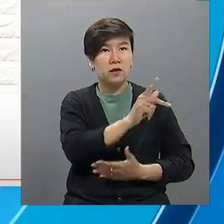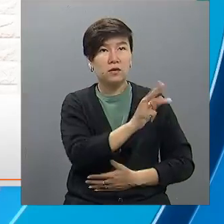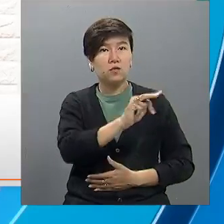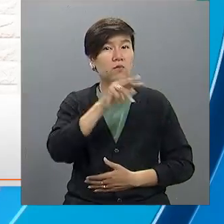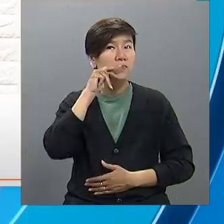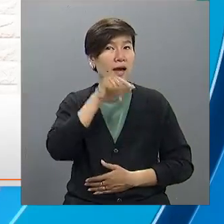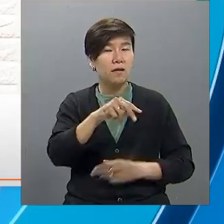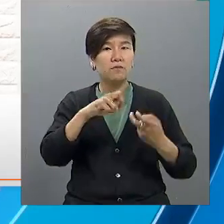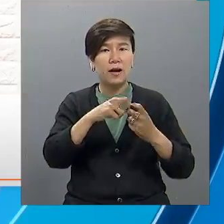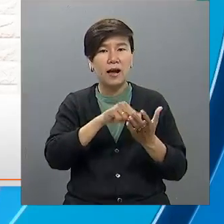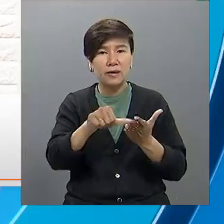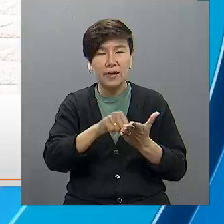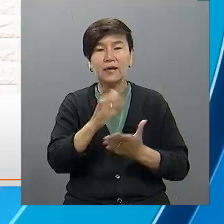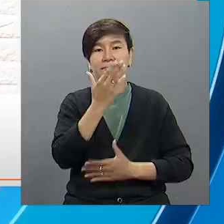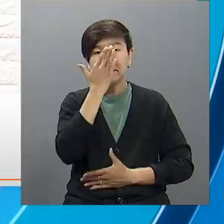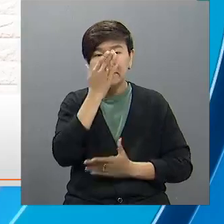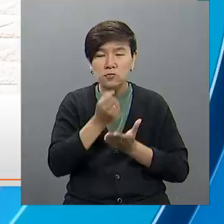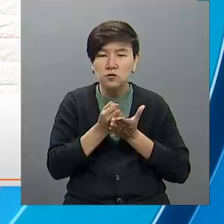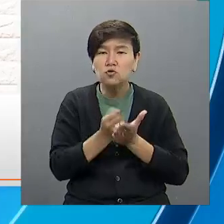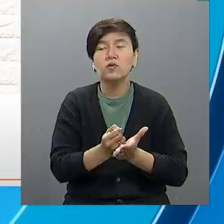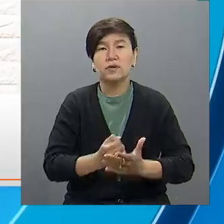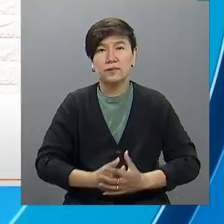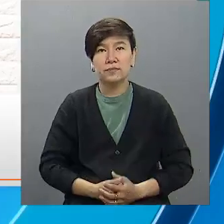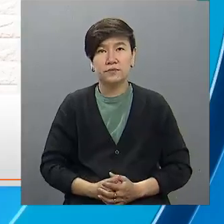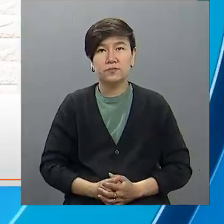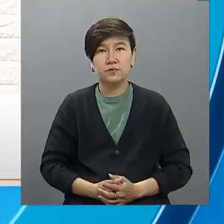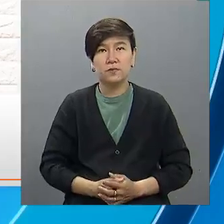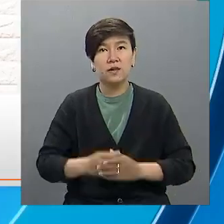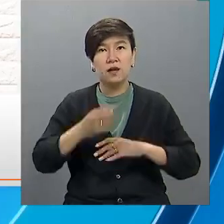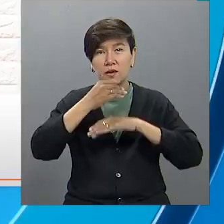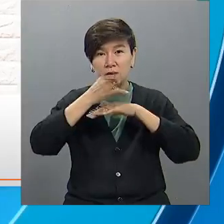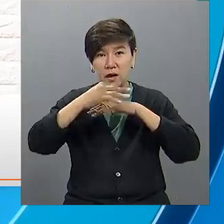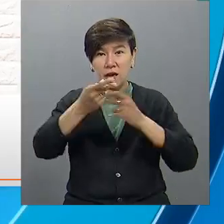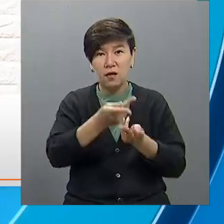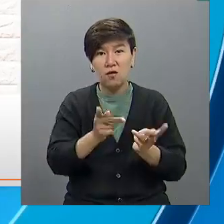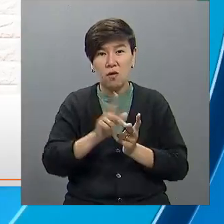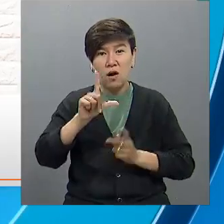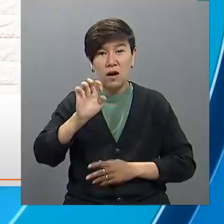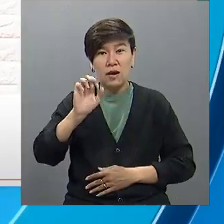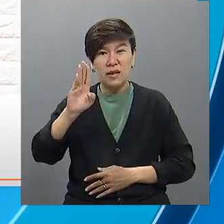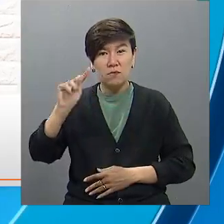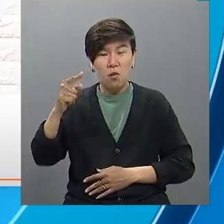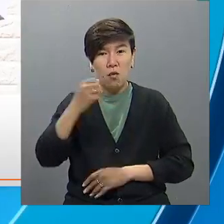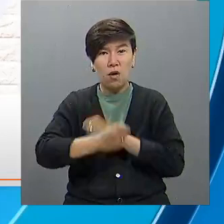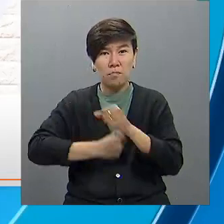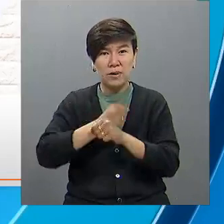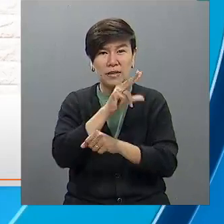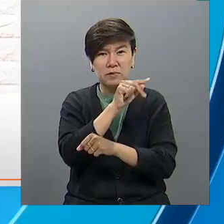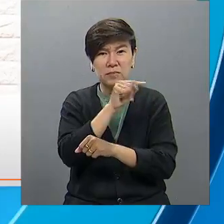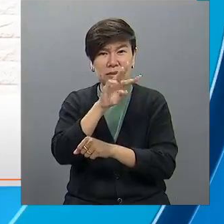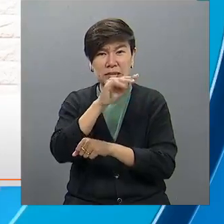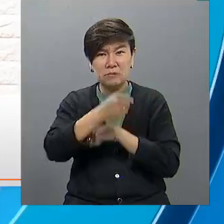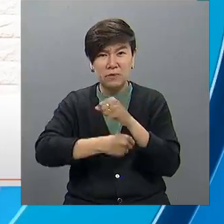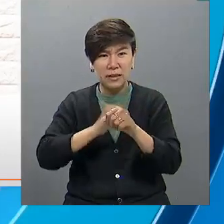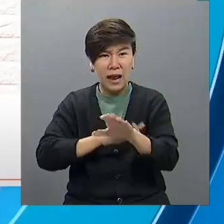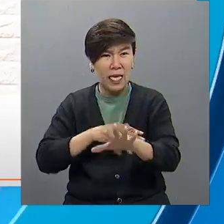ากันไปก่อนนะคะยังเกาะลิบงที่เขาบอกว่าโอ้โหไม่มีน้ำใช้มา 30-40 ปีเนี่ยที่ผ่านมาล่วงเลยมาถึ